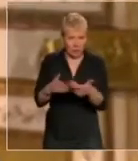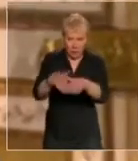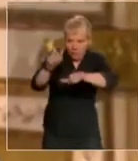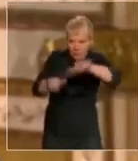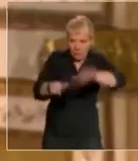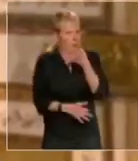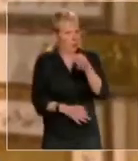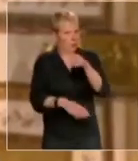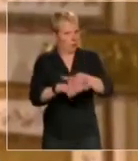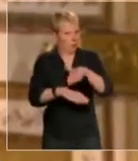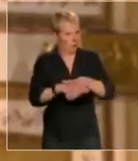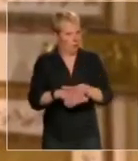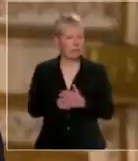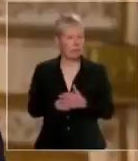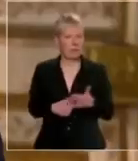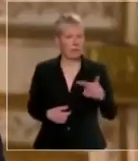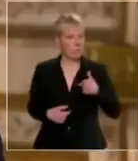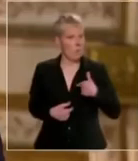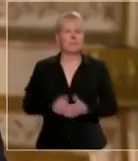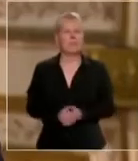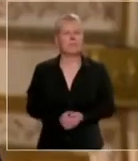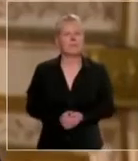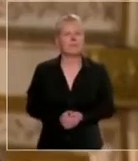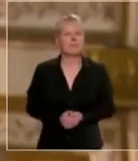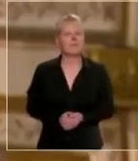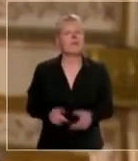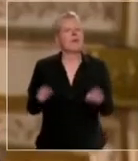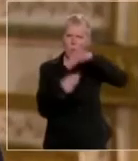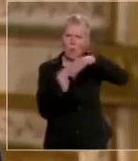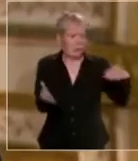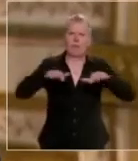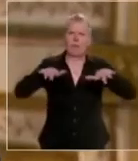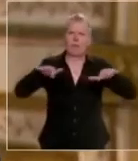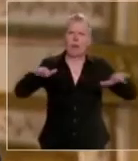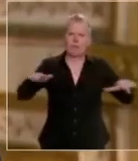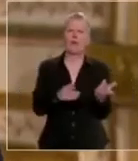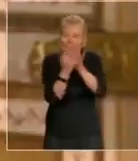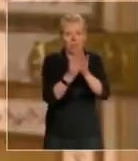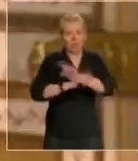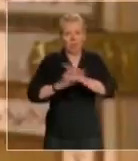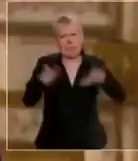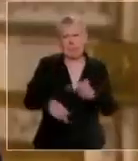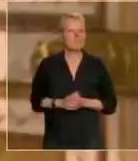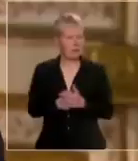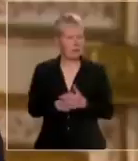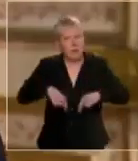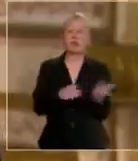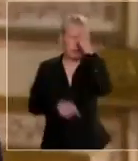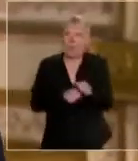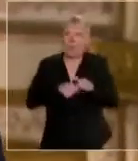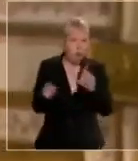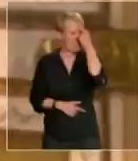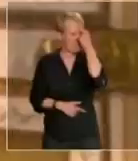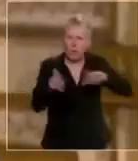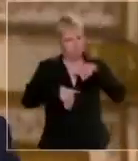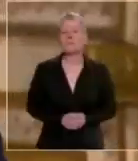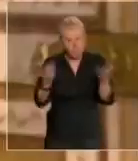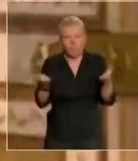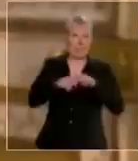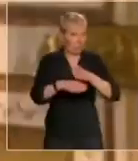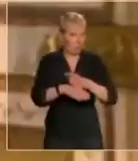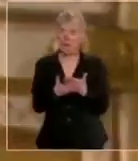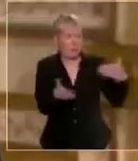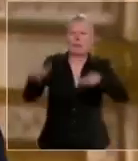personnes vulnérables. Respectons rien. Je veux aussi ce soir frapper plusieurs milliers de scientifiques. J'en ai rien à foutre. C'est tous des